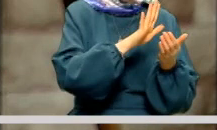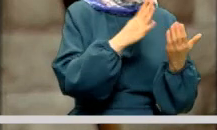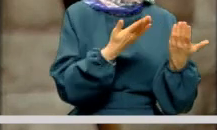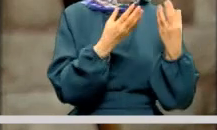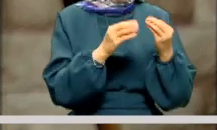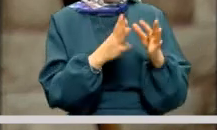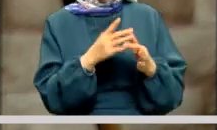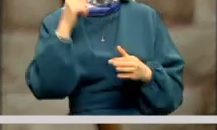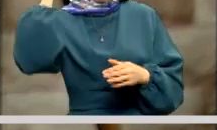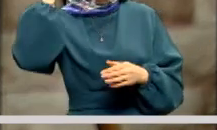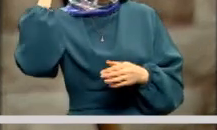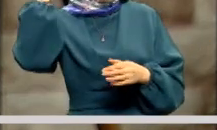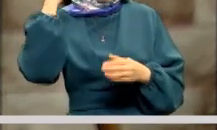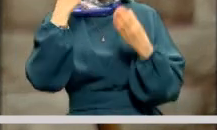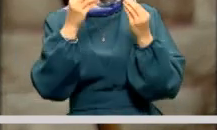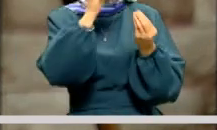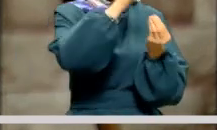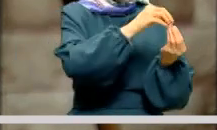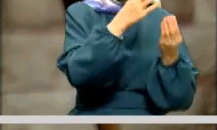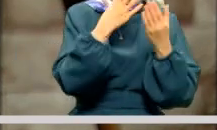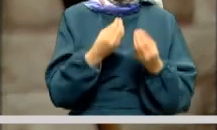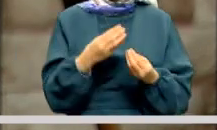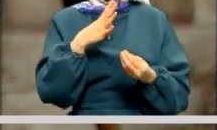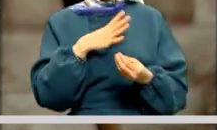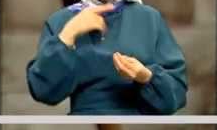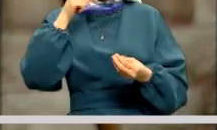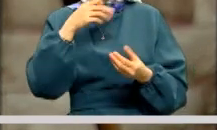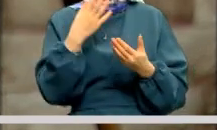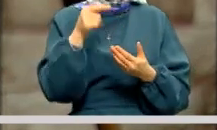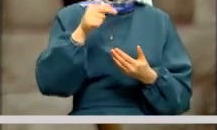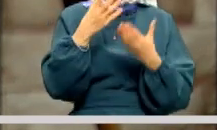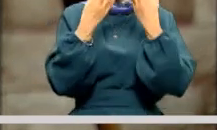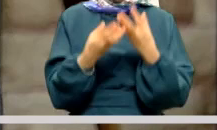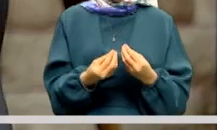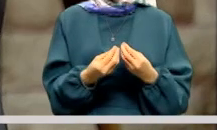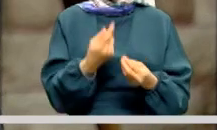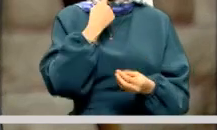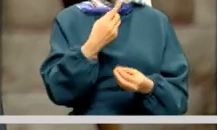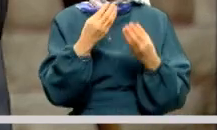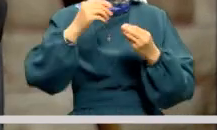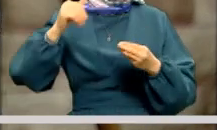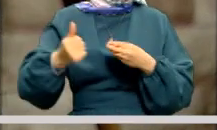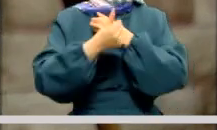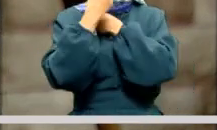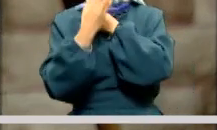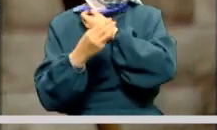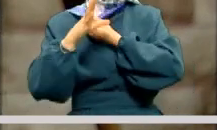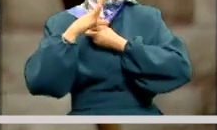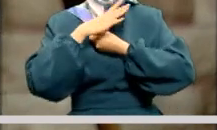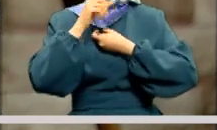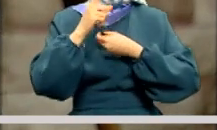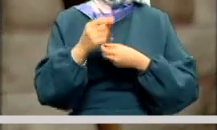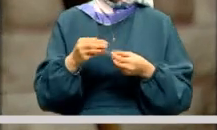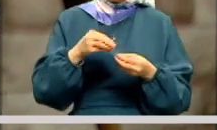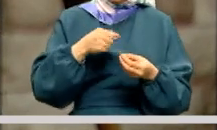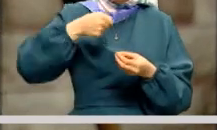düşüncesiyle bırakılıyor diye şimdi Tabii bugün böyle bir durumda söylediğiniz çok önemli yani bir yerde bir poşeti